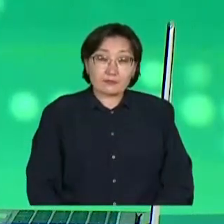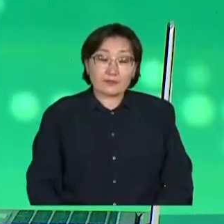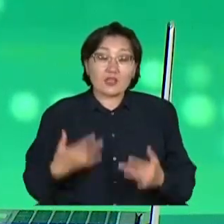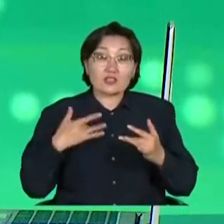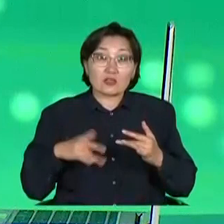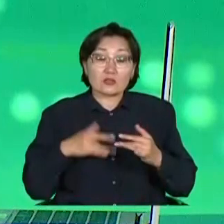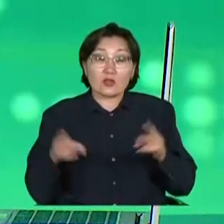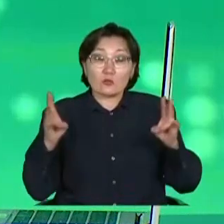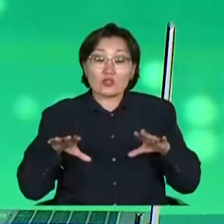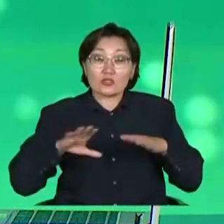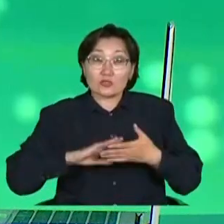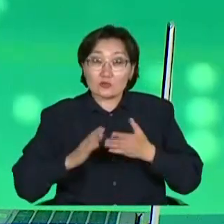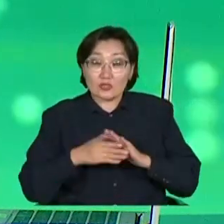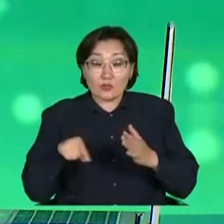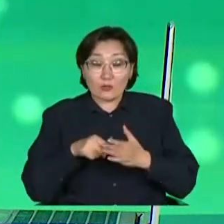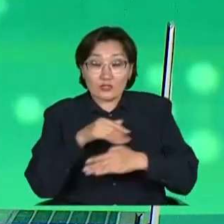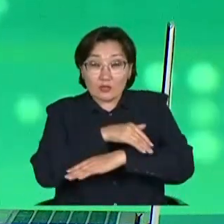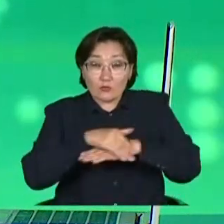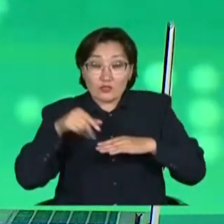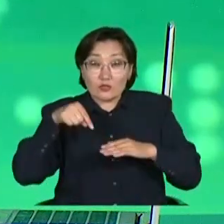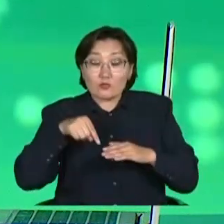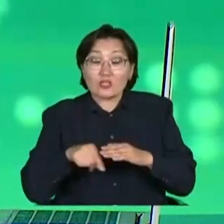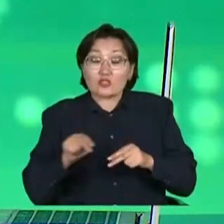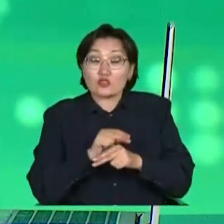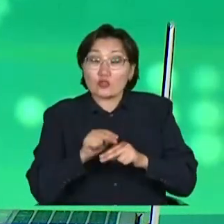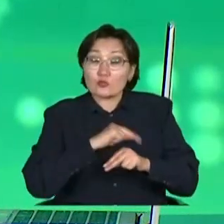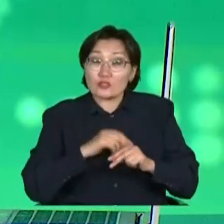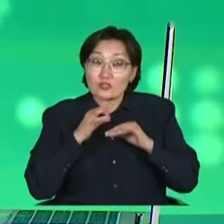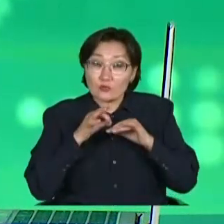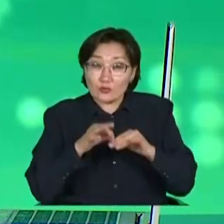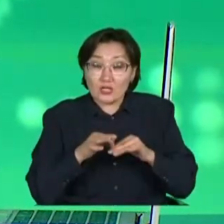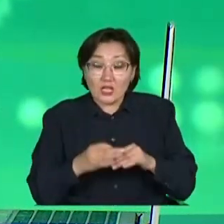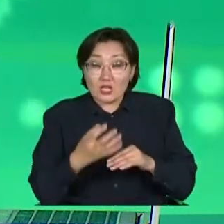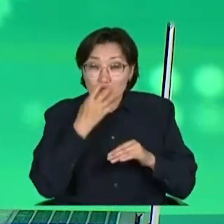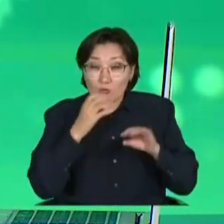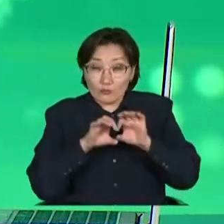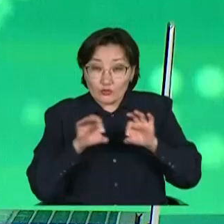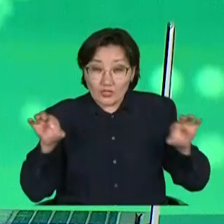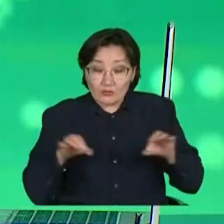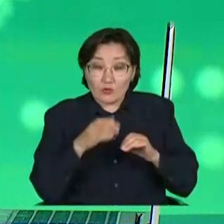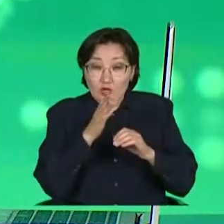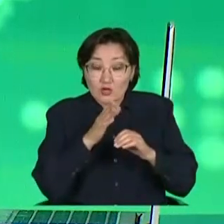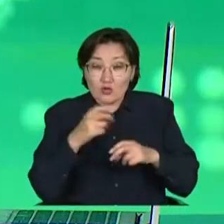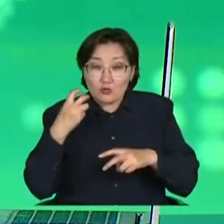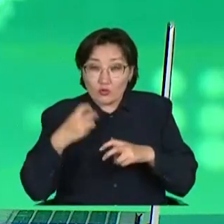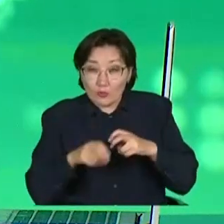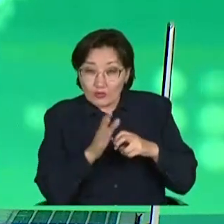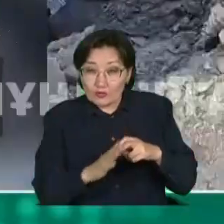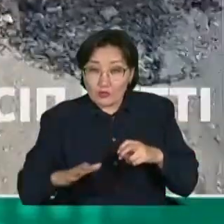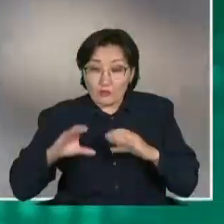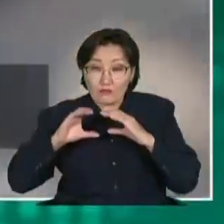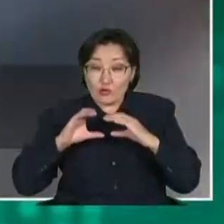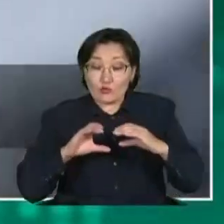Таразда оқыс жағдай. Қала көшелерінің бірінде жөндеу жұмыстары жүріп жатқан жылу магистралінің шұңқырына автокөлік құлап